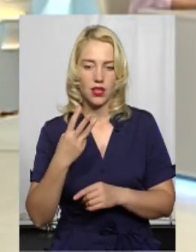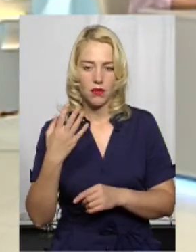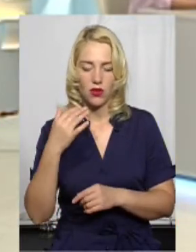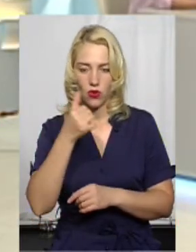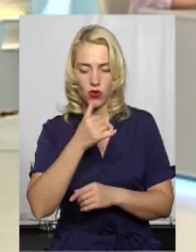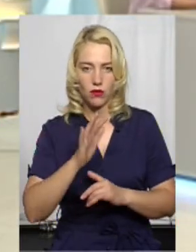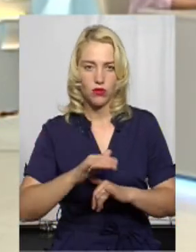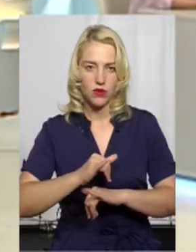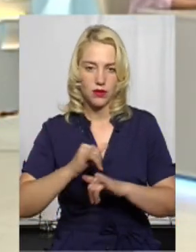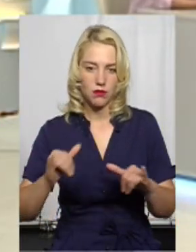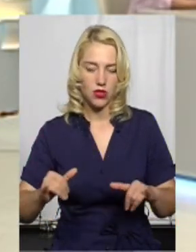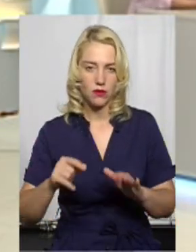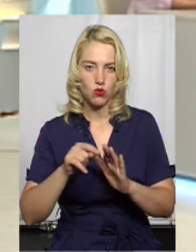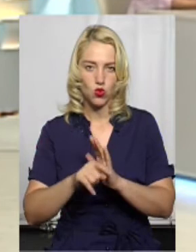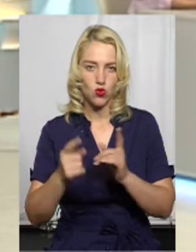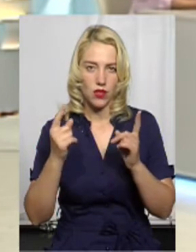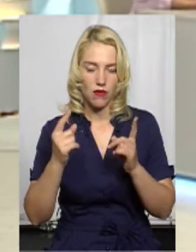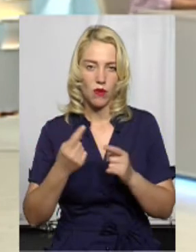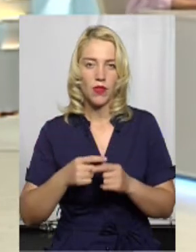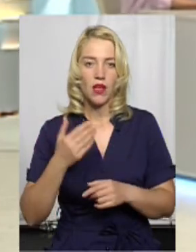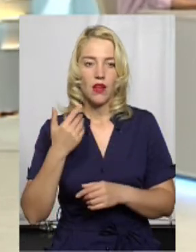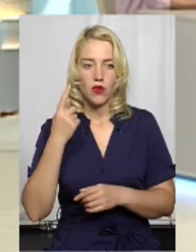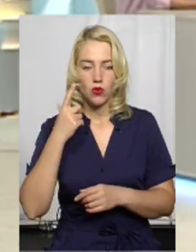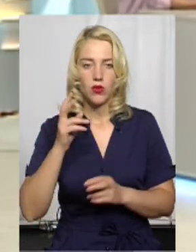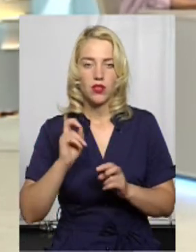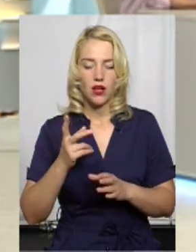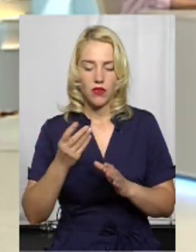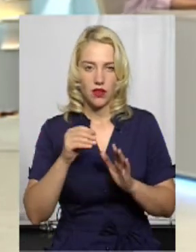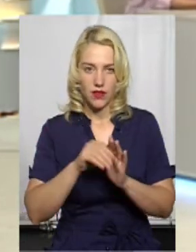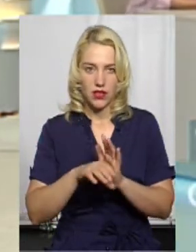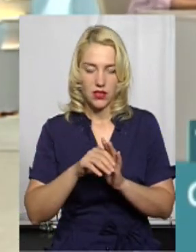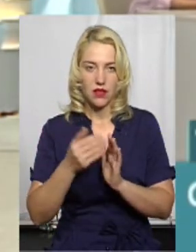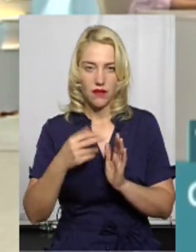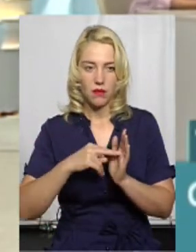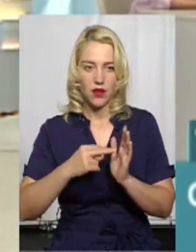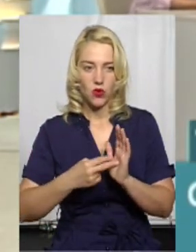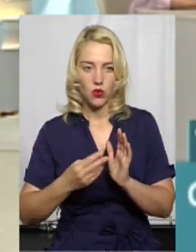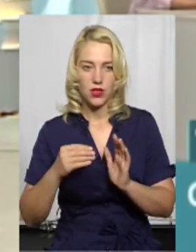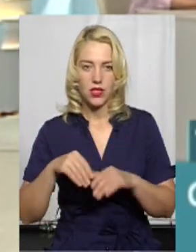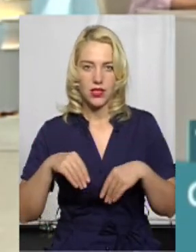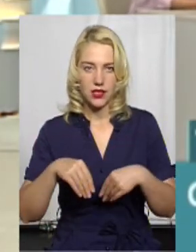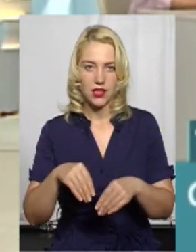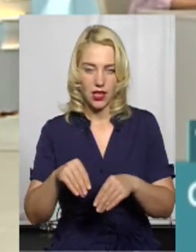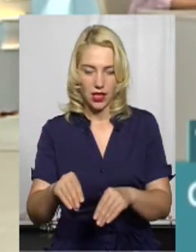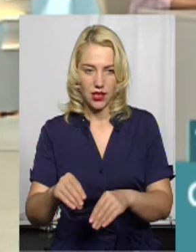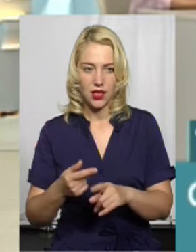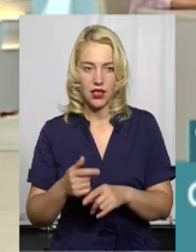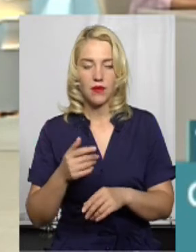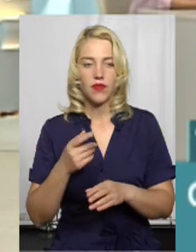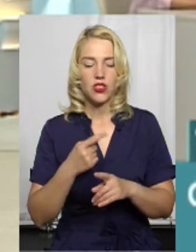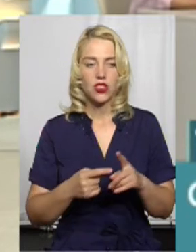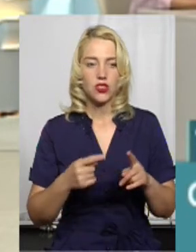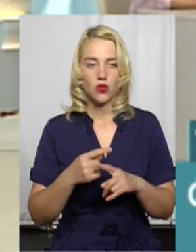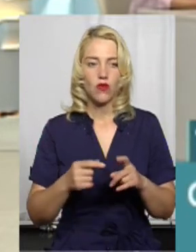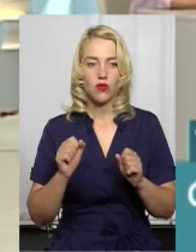суттєво. Пане Ігорю, ви вже знайшли інвестиції? Ви плануєте так закладати на 50 гектарах сад? Частково